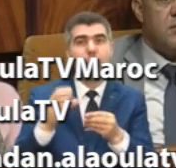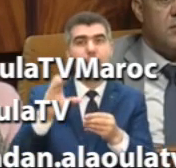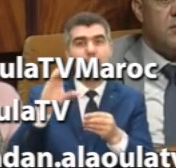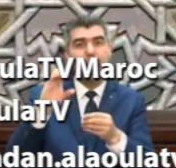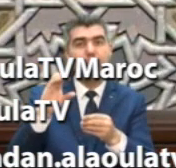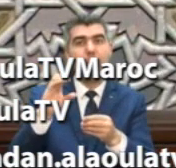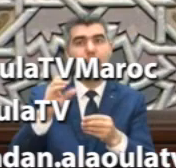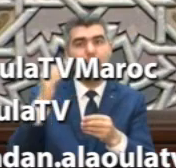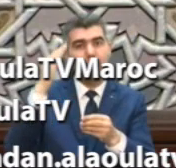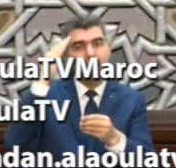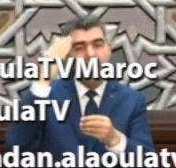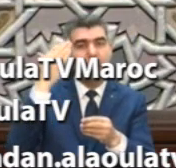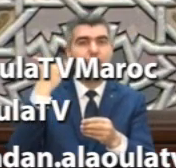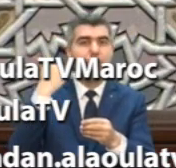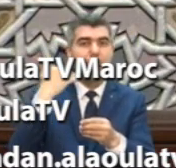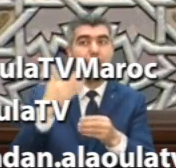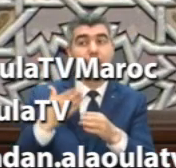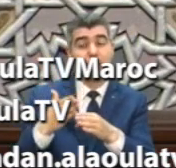شكرا.